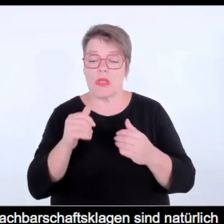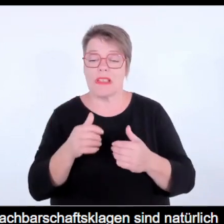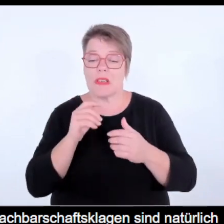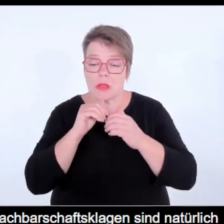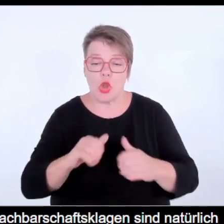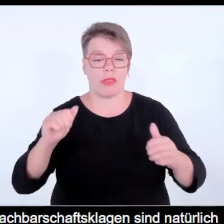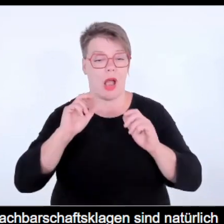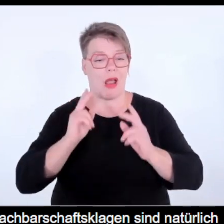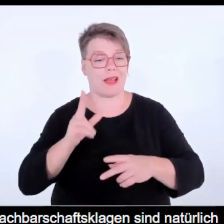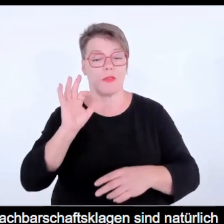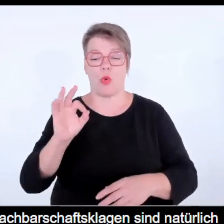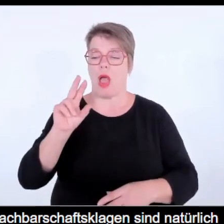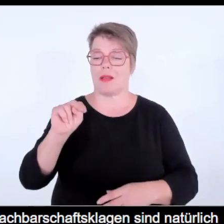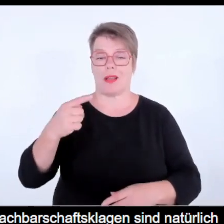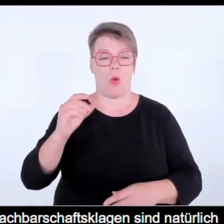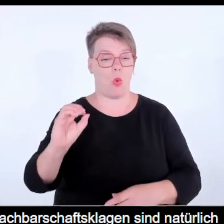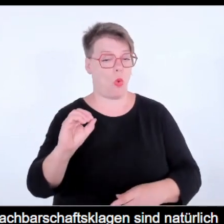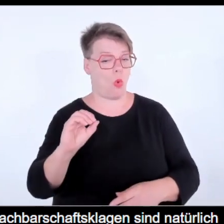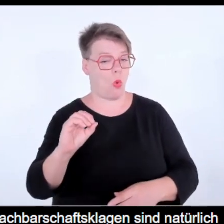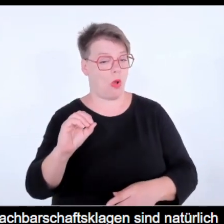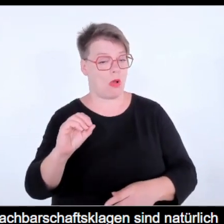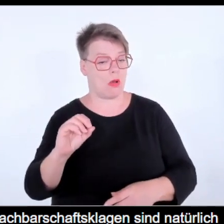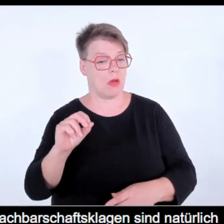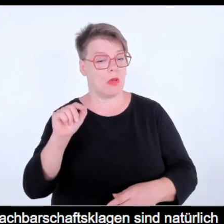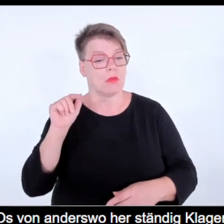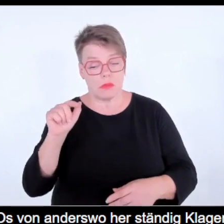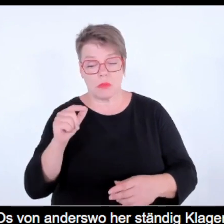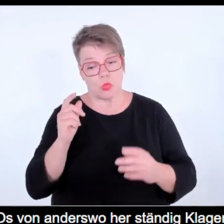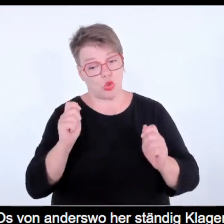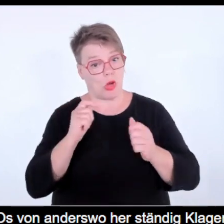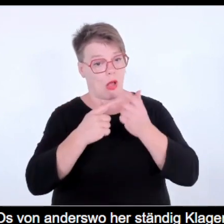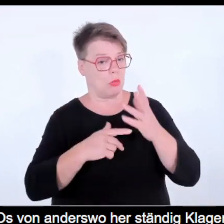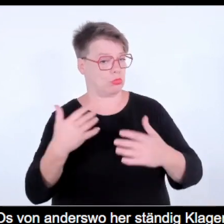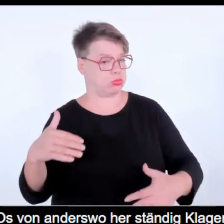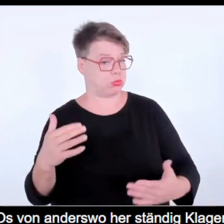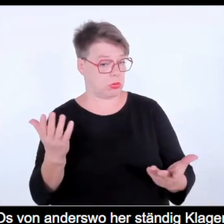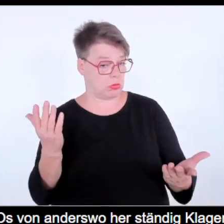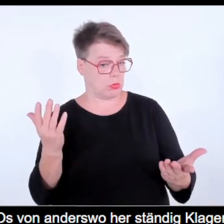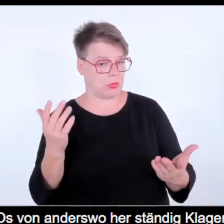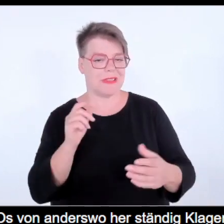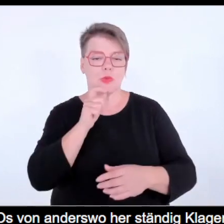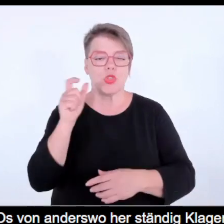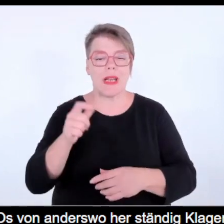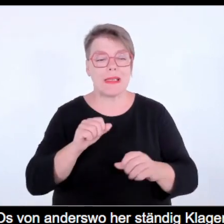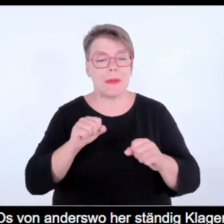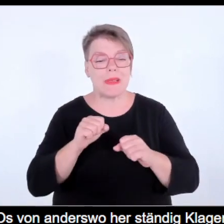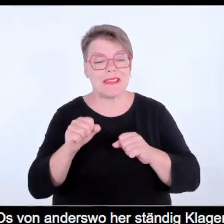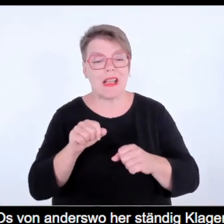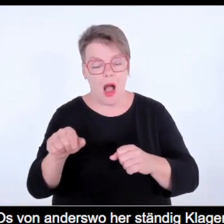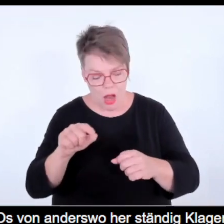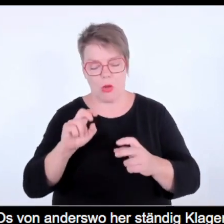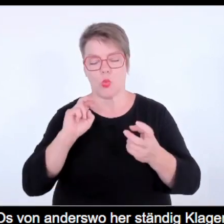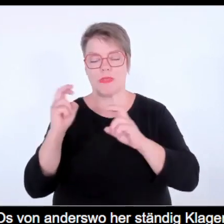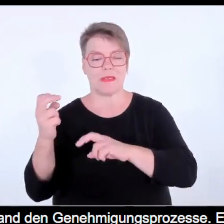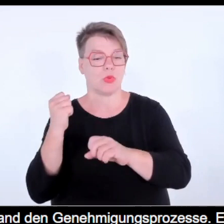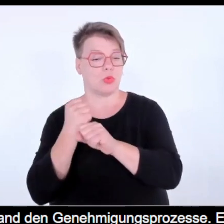berichten von reihenweise Stornierungen. Stornierungen für größere Bauten, aber auch sehr viel für Einfamilienhäuser. Es werde